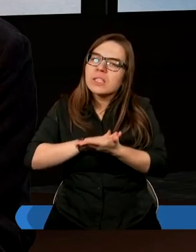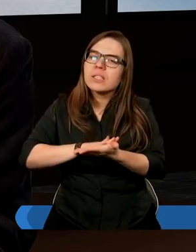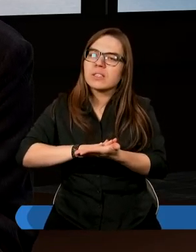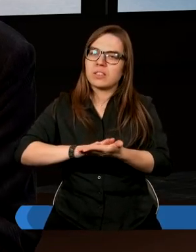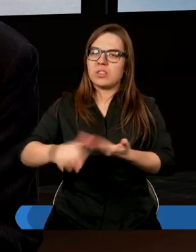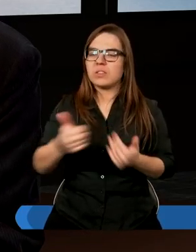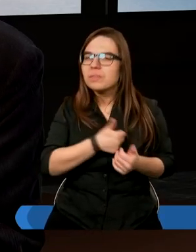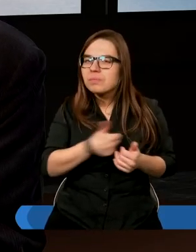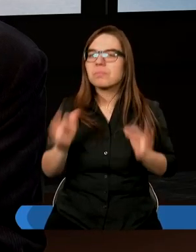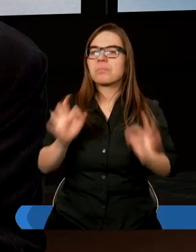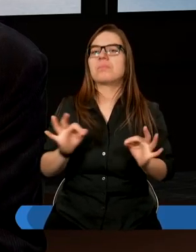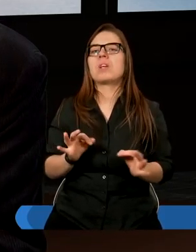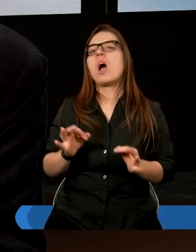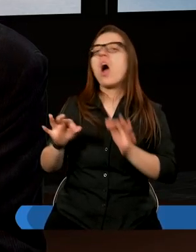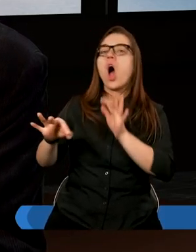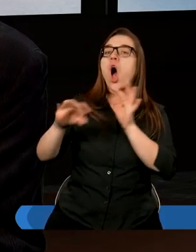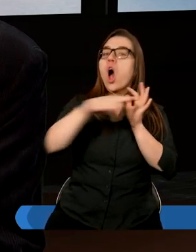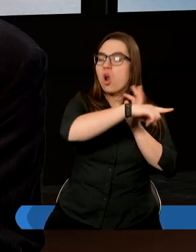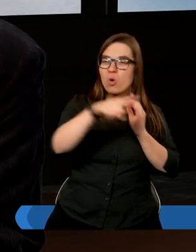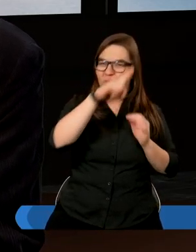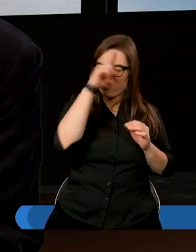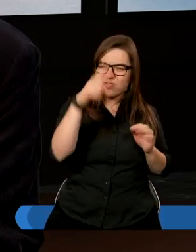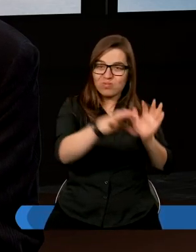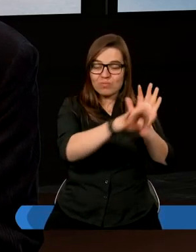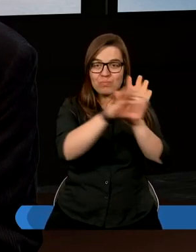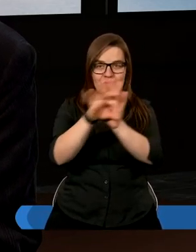ci, którzy was obmawiają jako